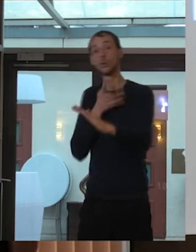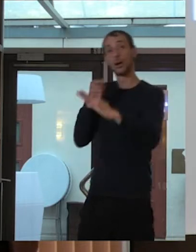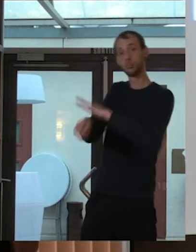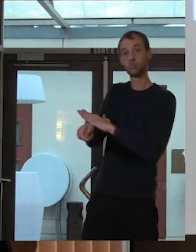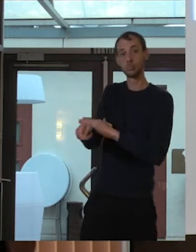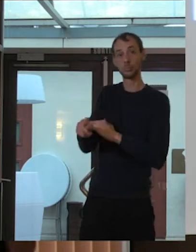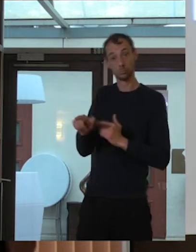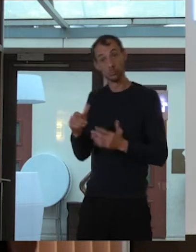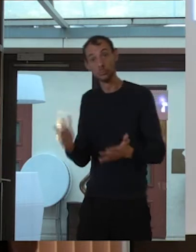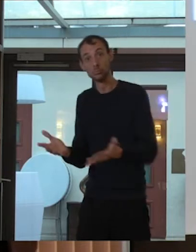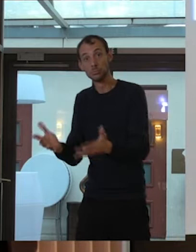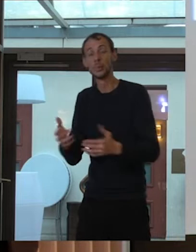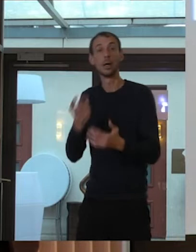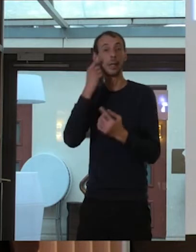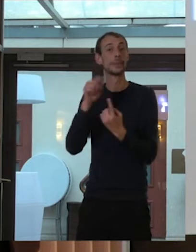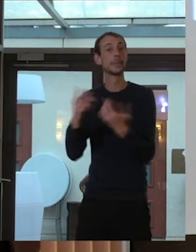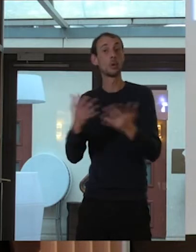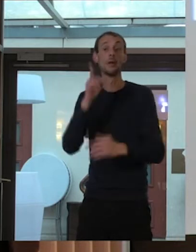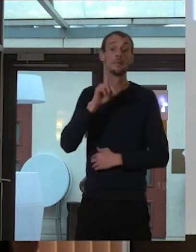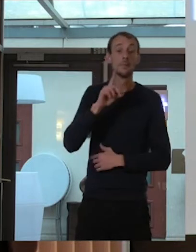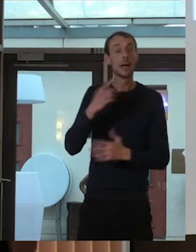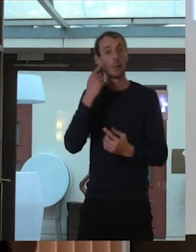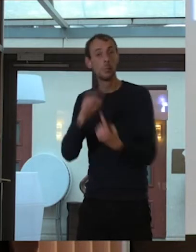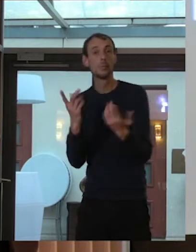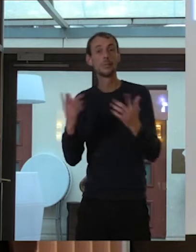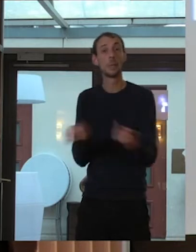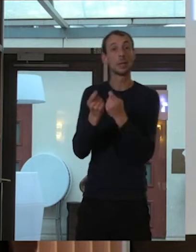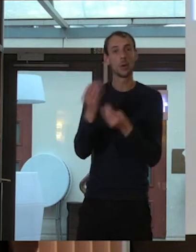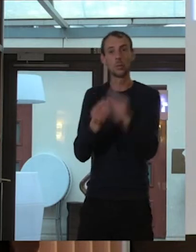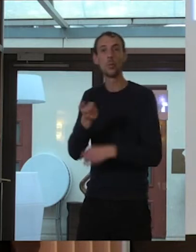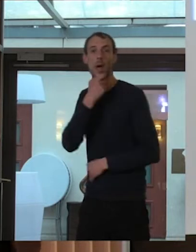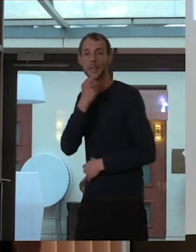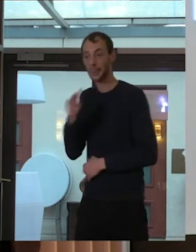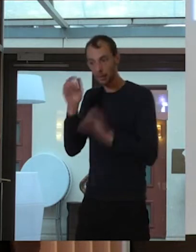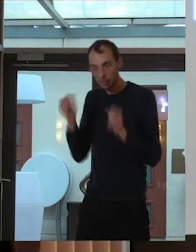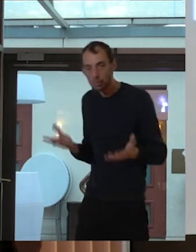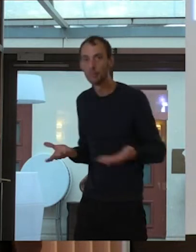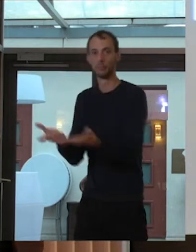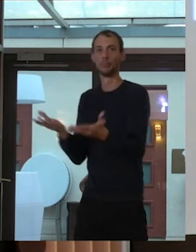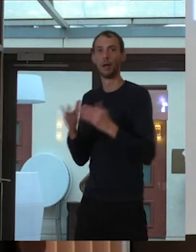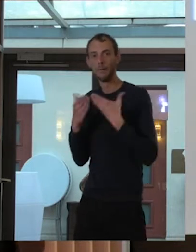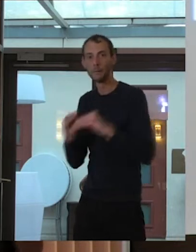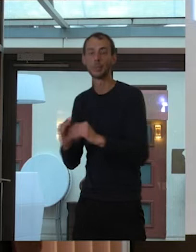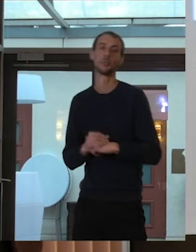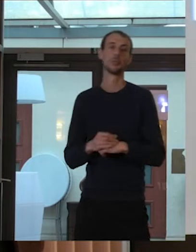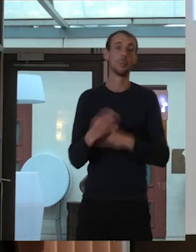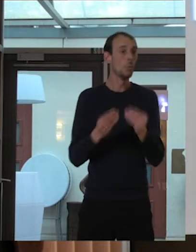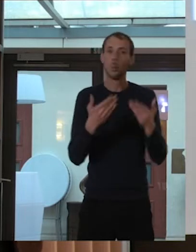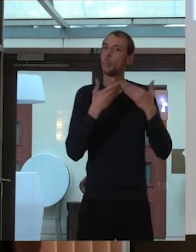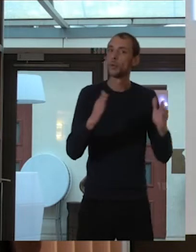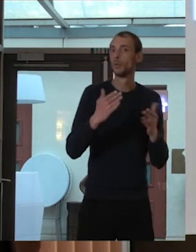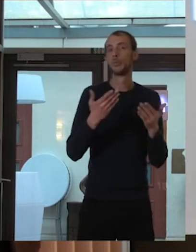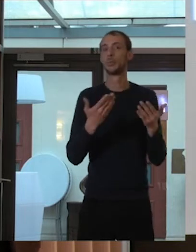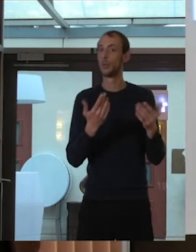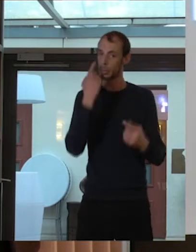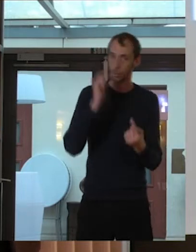poste d'entraîneuse et d'arbitre, des portes ouvertes réservées aux jeunes filles, des événements dédiés, la mise en place